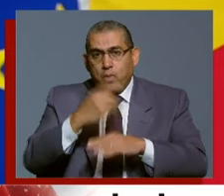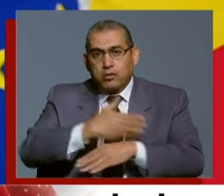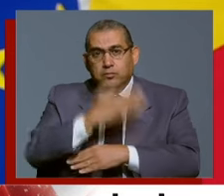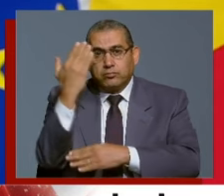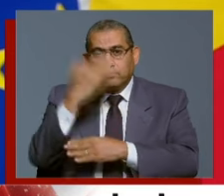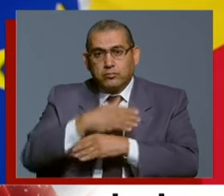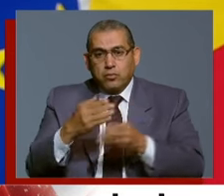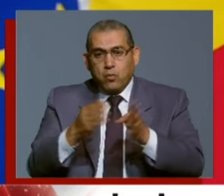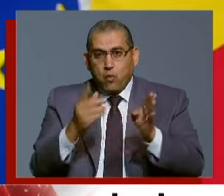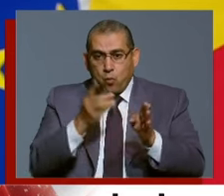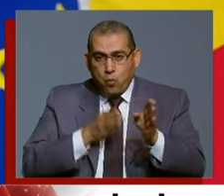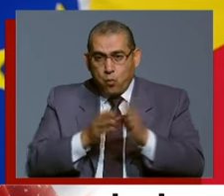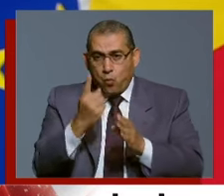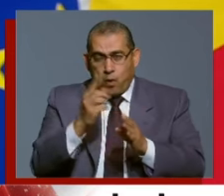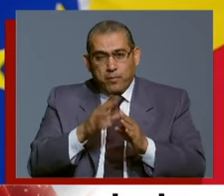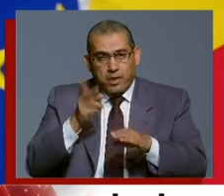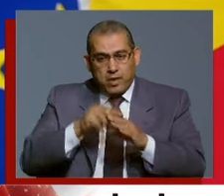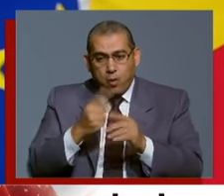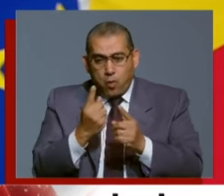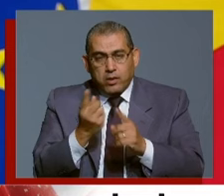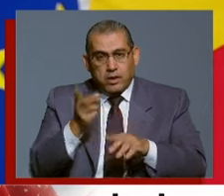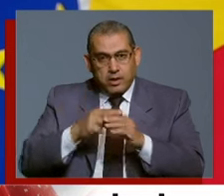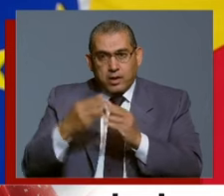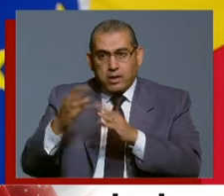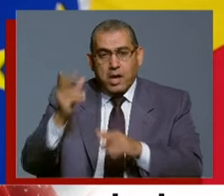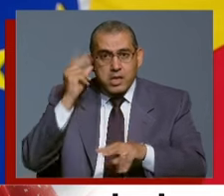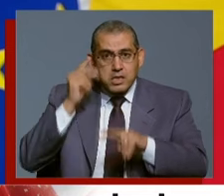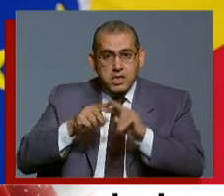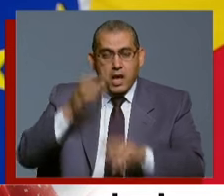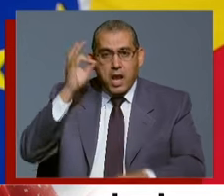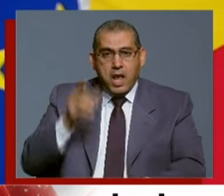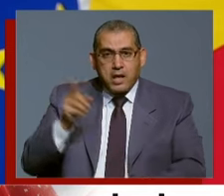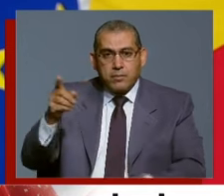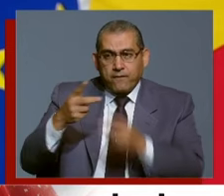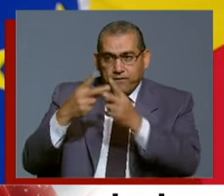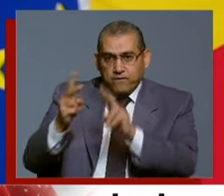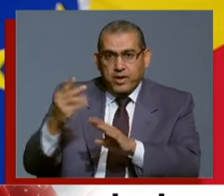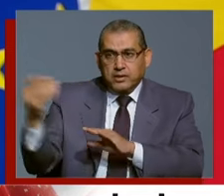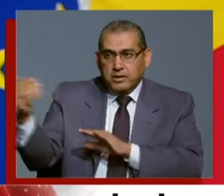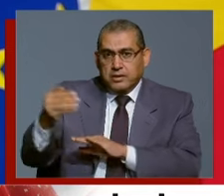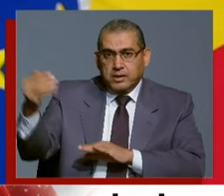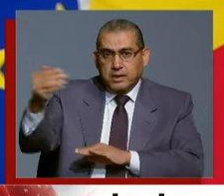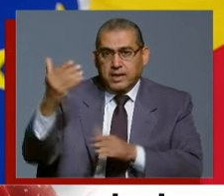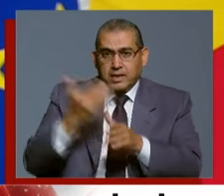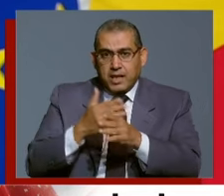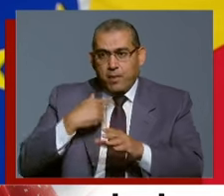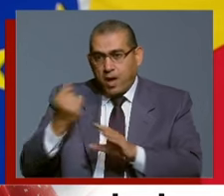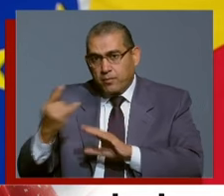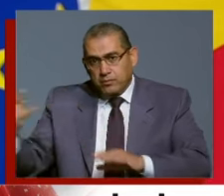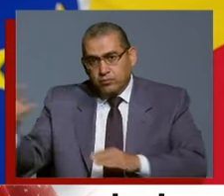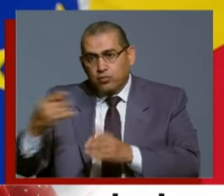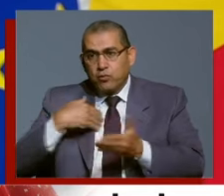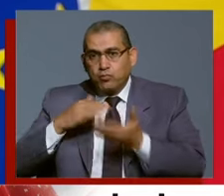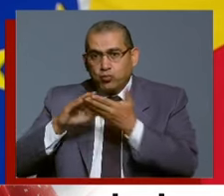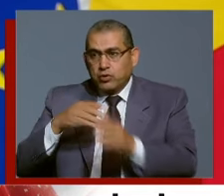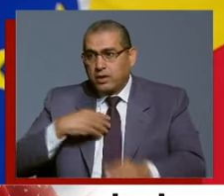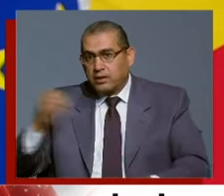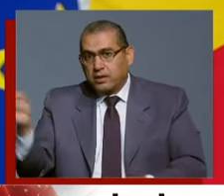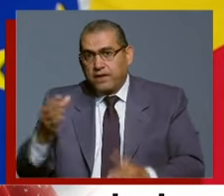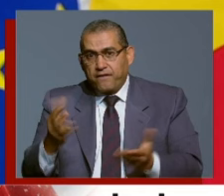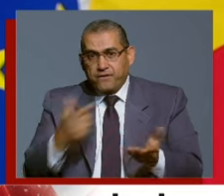ليس كافيا، فإسرائيل ينبغي عليها أن تفتح معابر أخرى لإدخال المساعدات، لأن